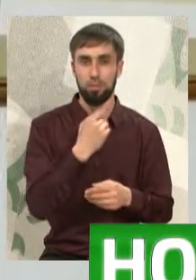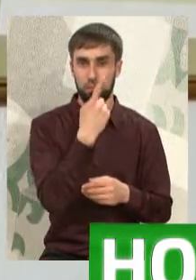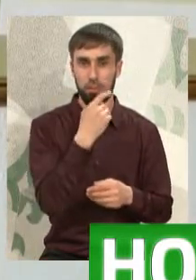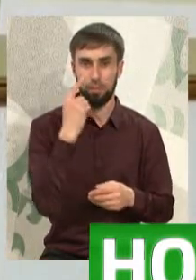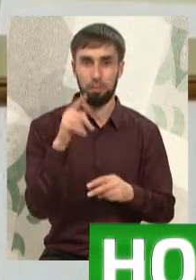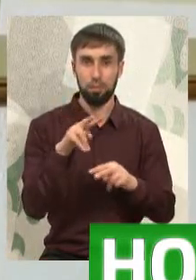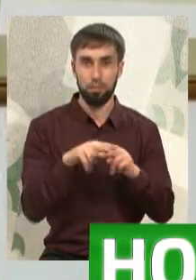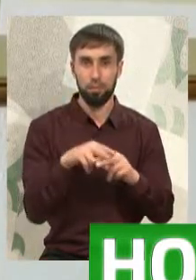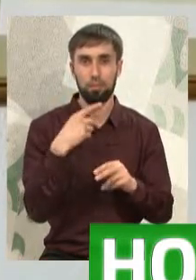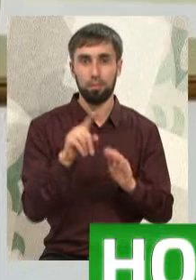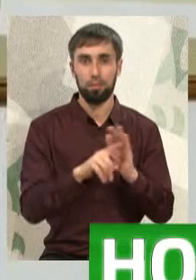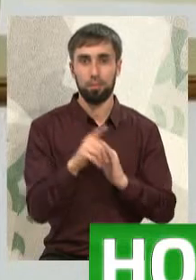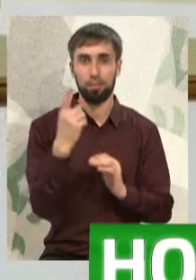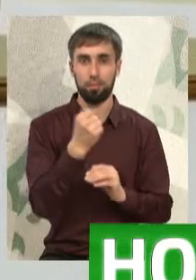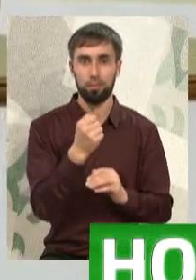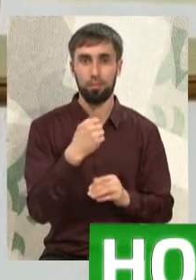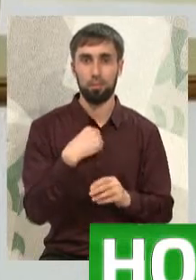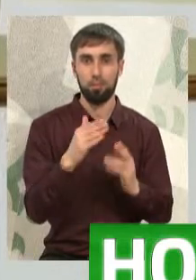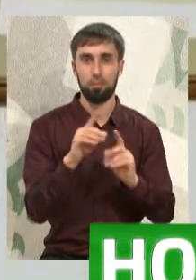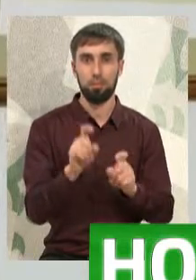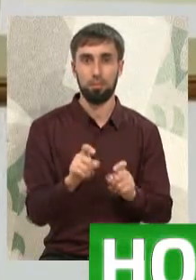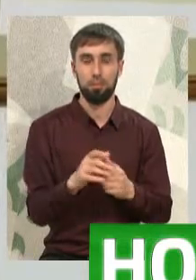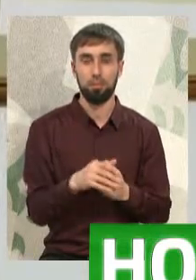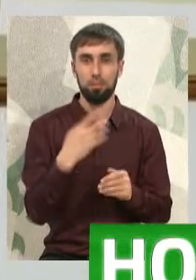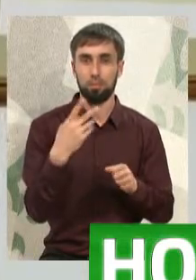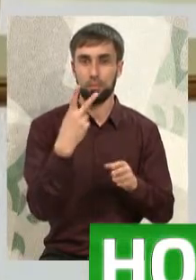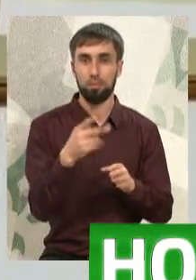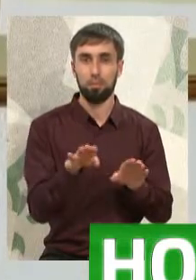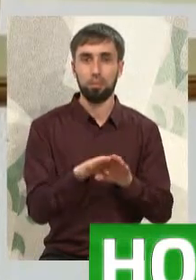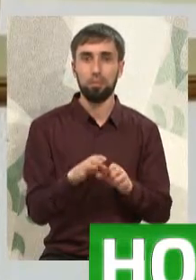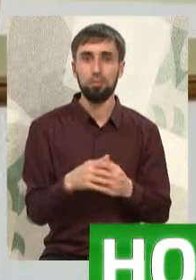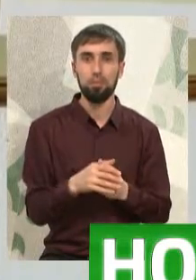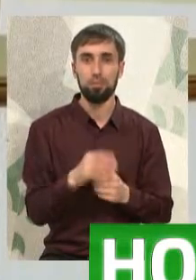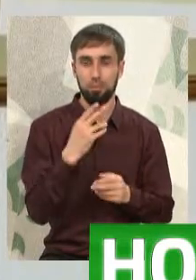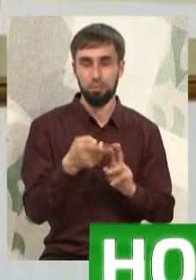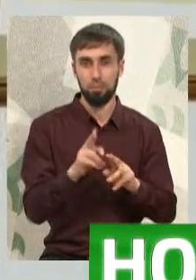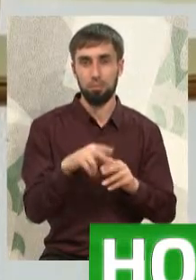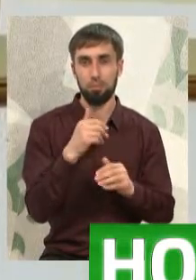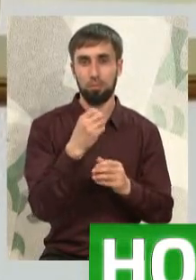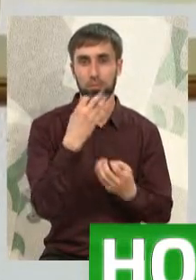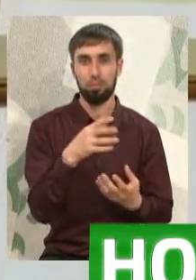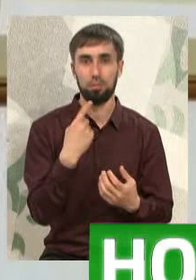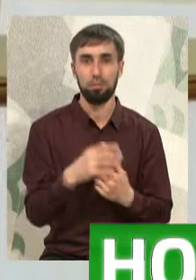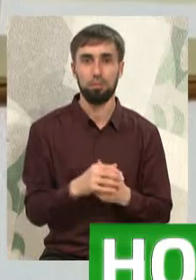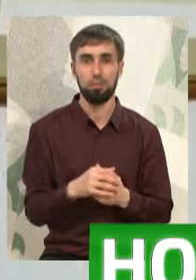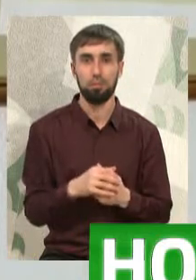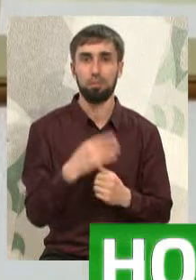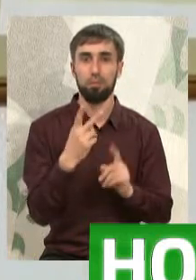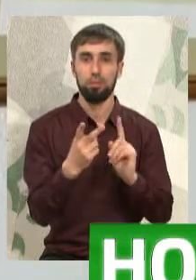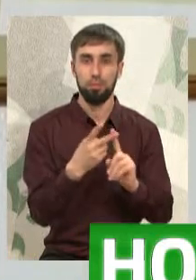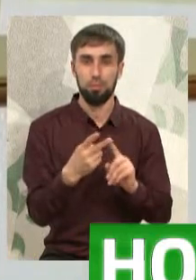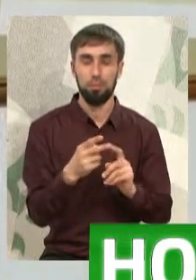одна неделя карантин, мы на карантине сидим. Вот так. Это, конечно, хорошо. Во-вторых, я